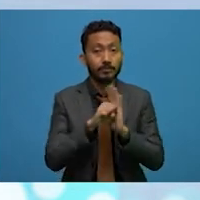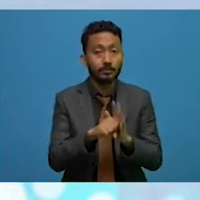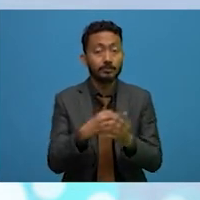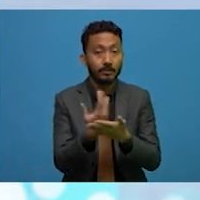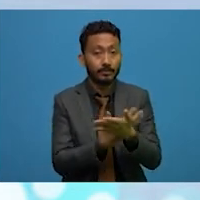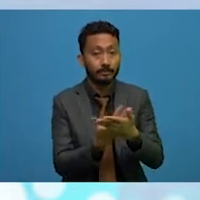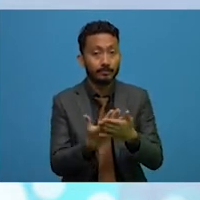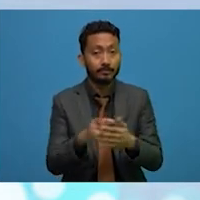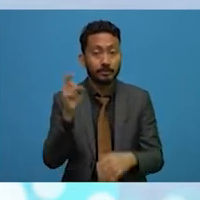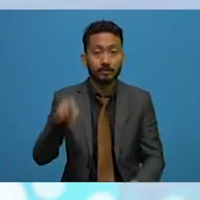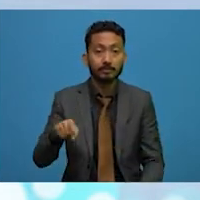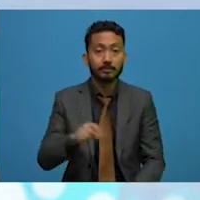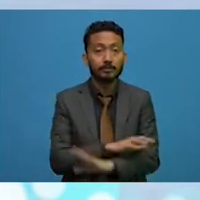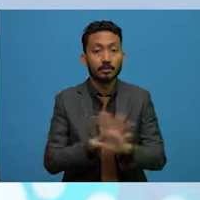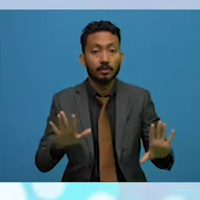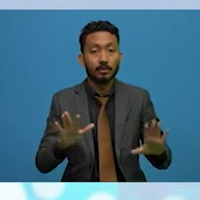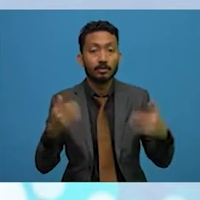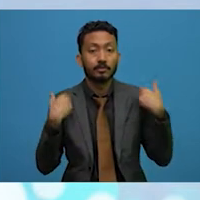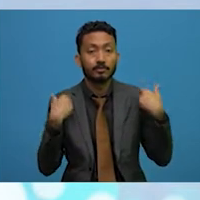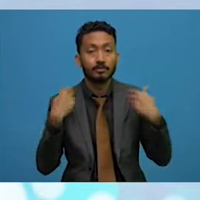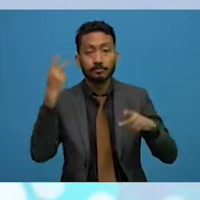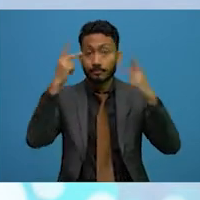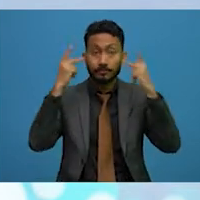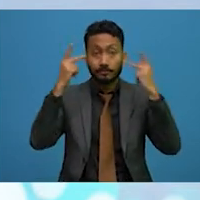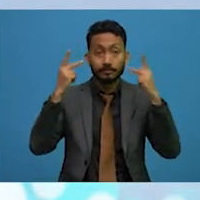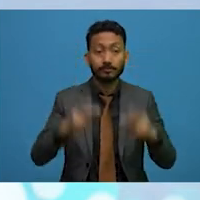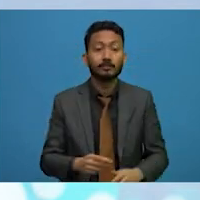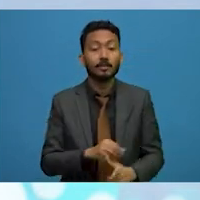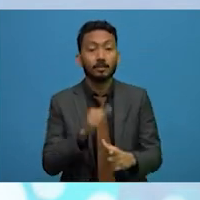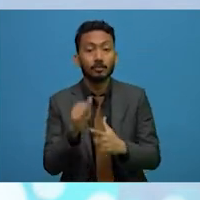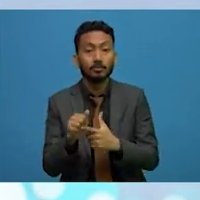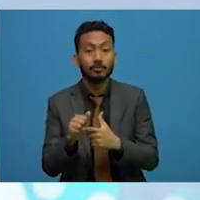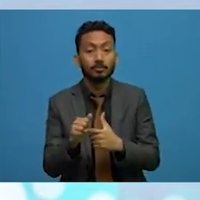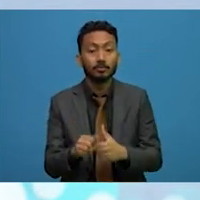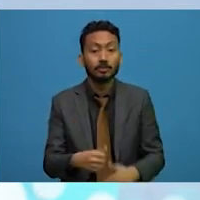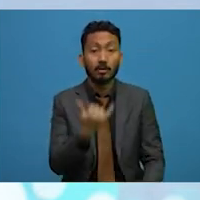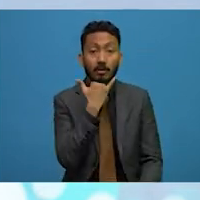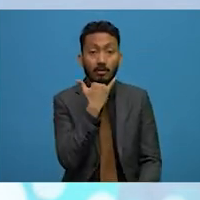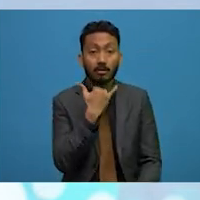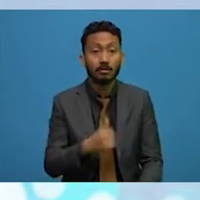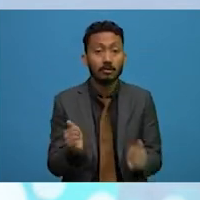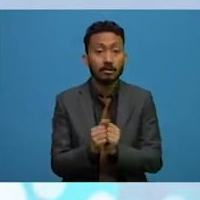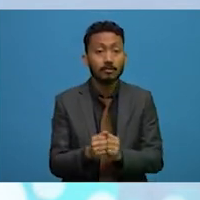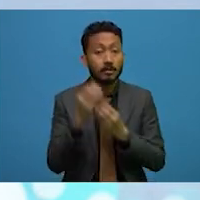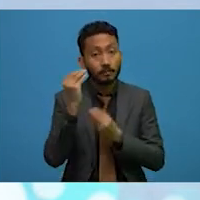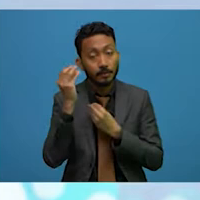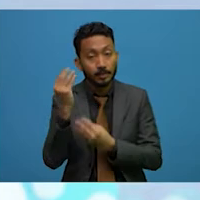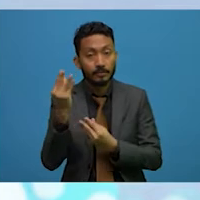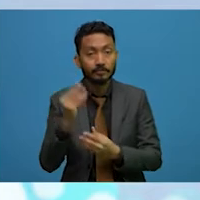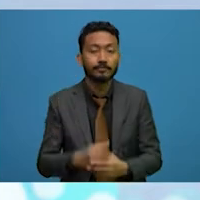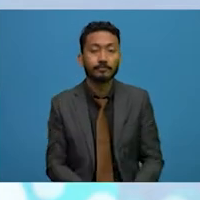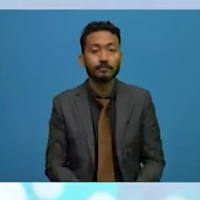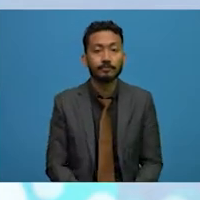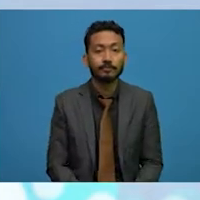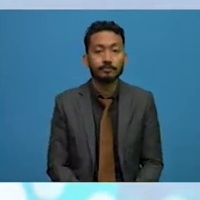persembahan multimedia seharusnya tidak menimbulkan kekeliruan atau bercanggah dengan maklumat